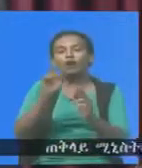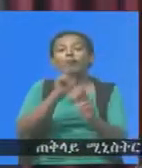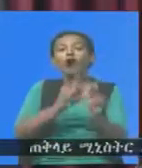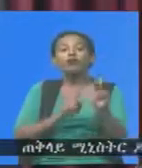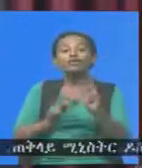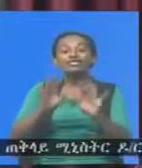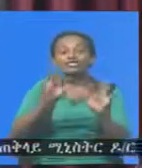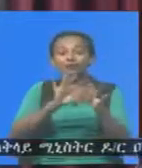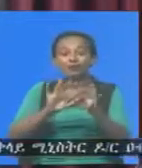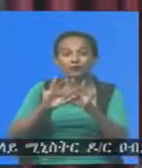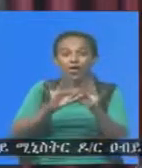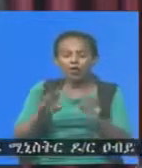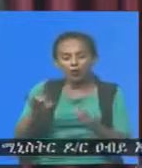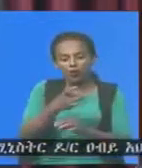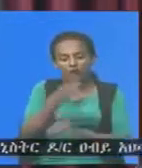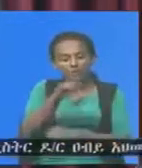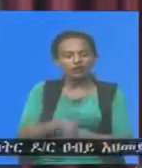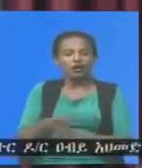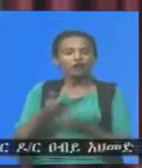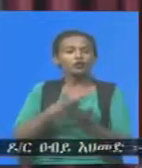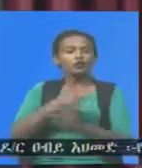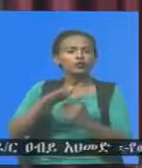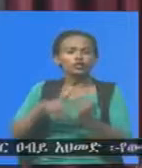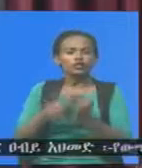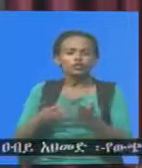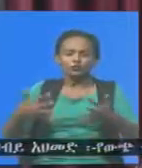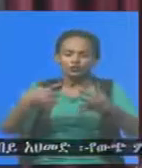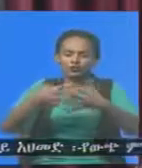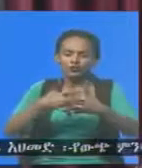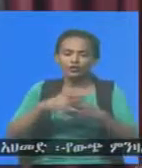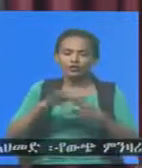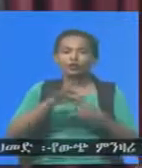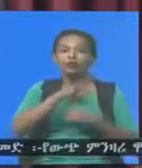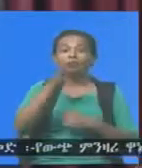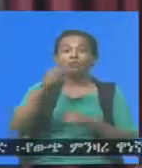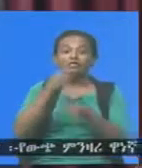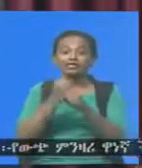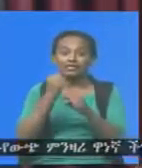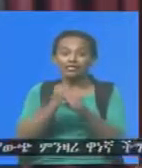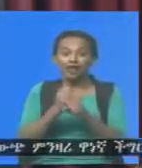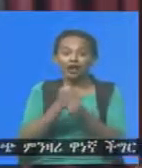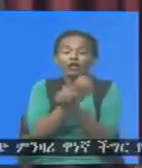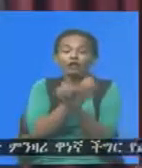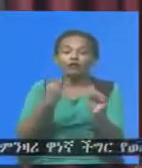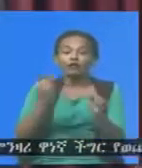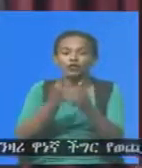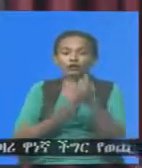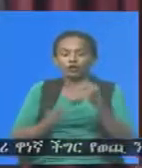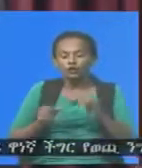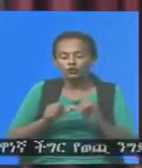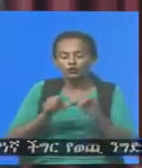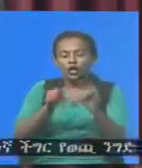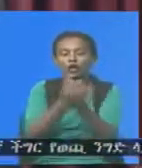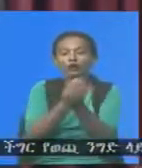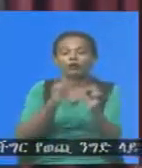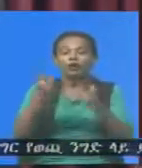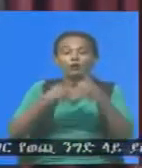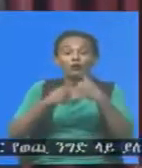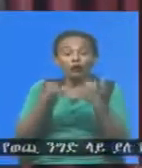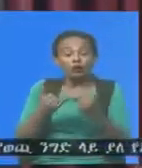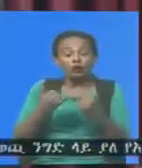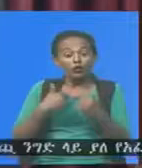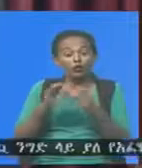መሆን ያስፈልጋል። ይሄን ሁላችንም በትብብር መንፈስ እየሰራን ከፈታን ብቻ ነው ዘላቂ መፍትሄ የሚመጣው። አሁን ያለው ሁኔታ ከቀጠለ